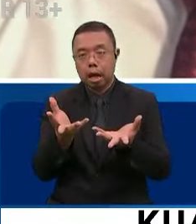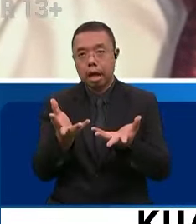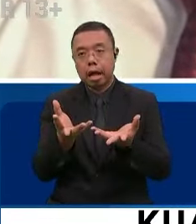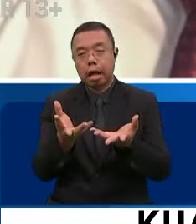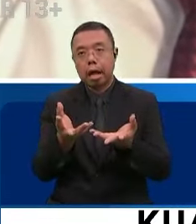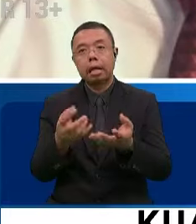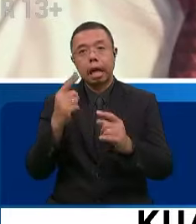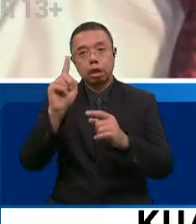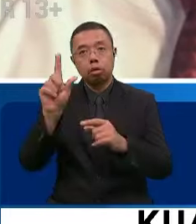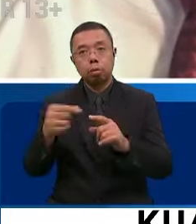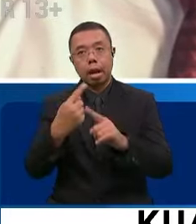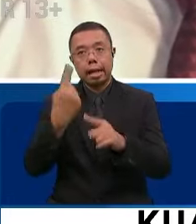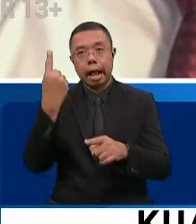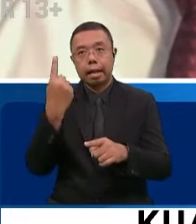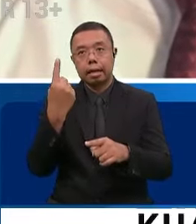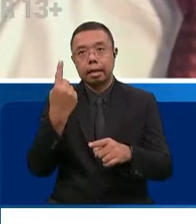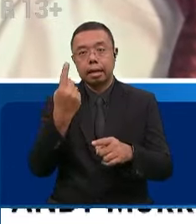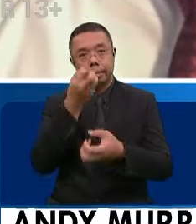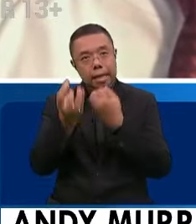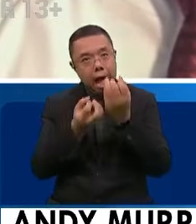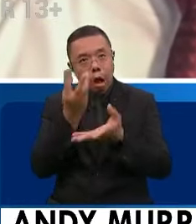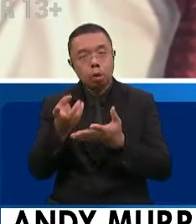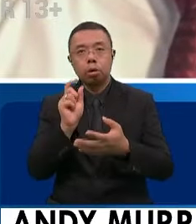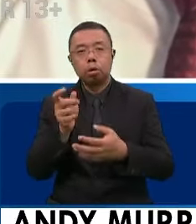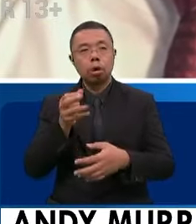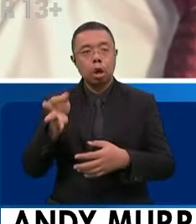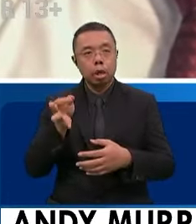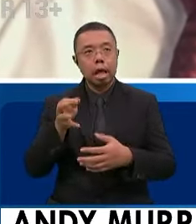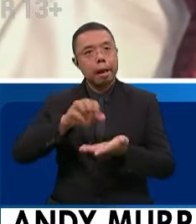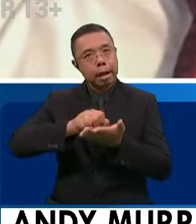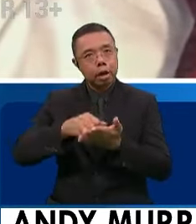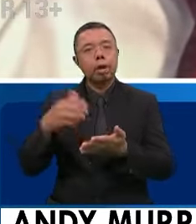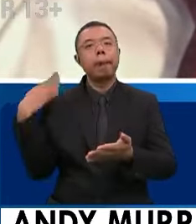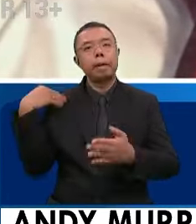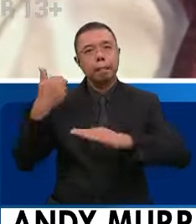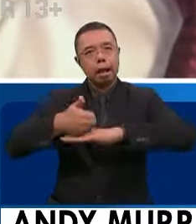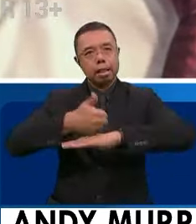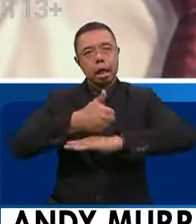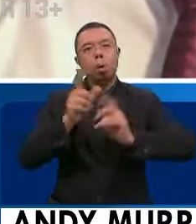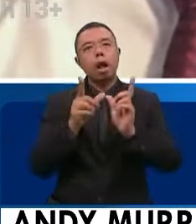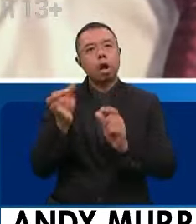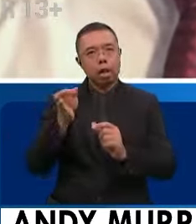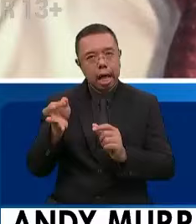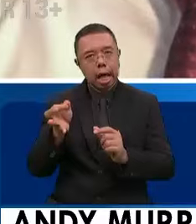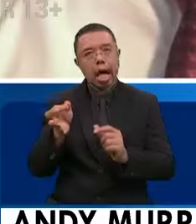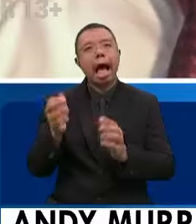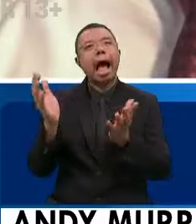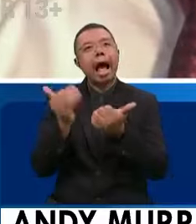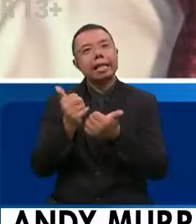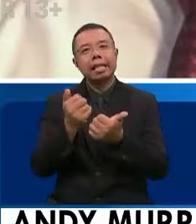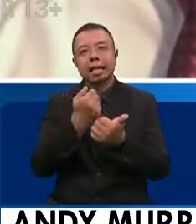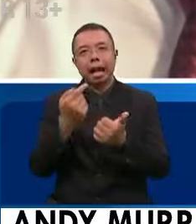rutin setiap bulan ke Kota Madiun, ke pejabat Wali Kota Madiun, hasil